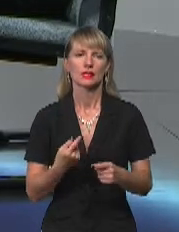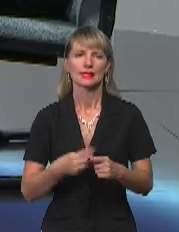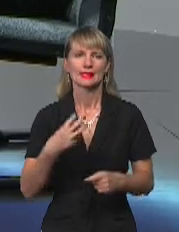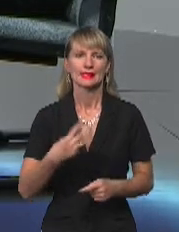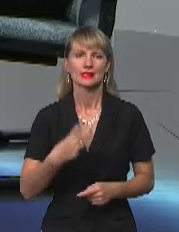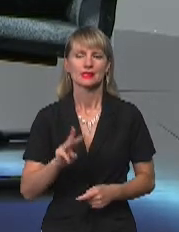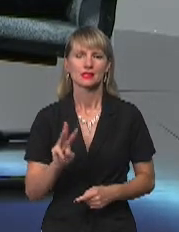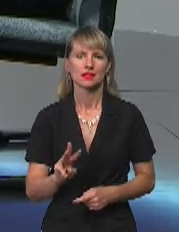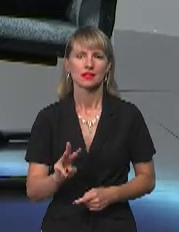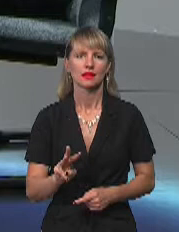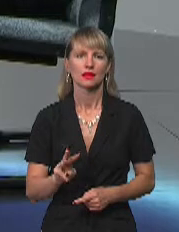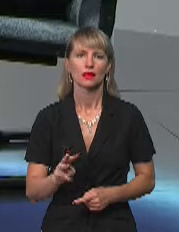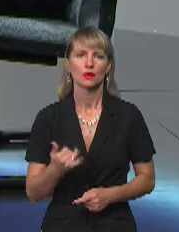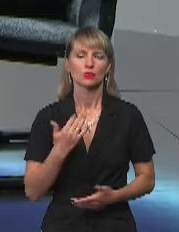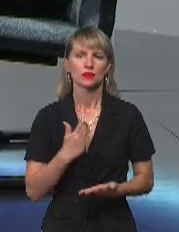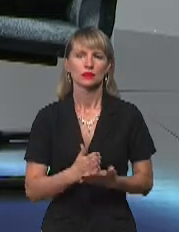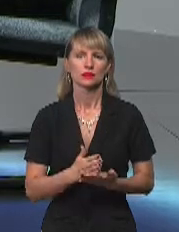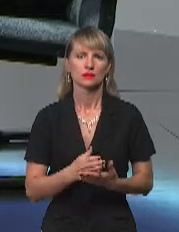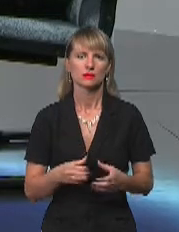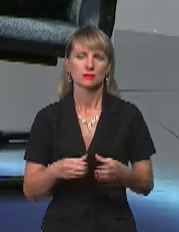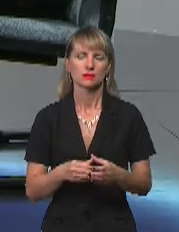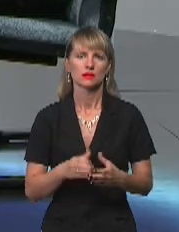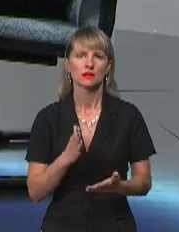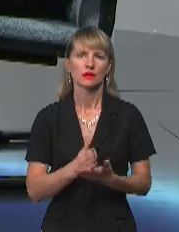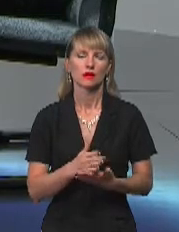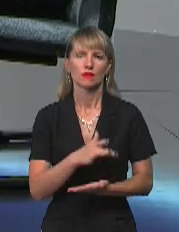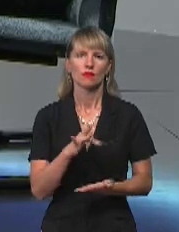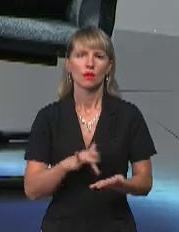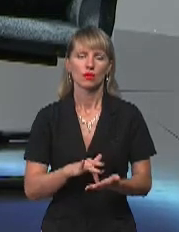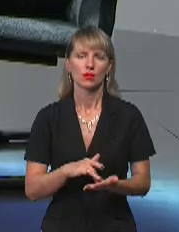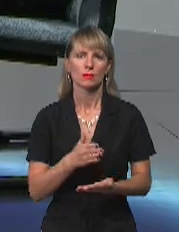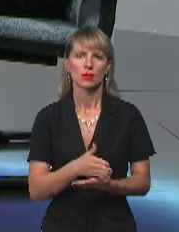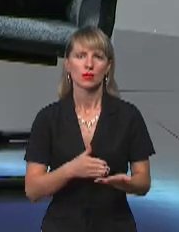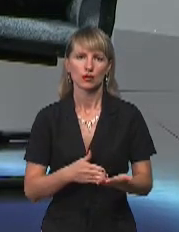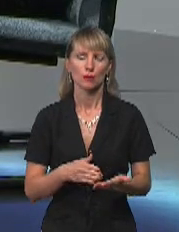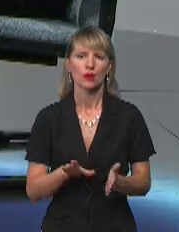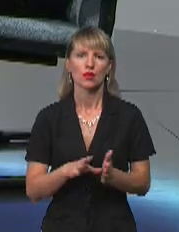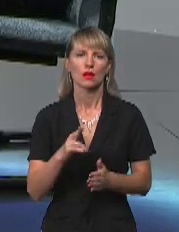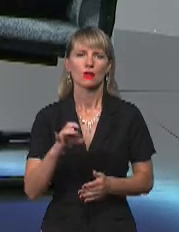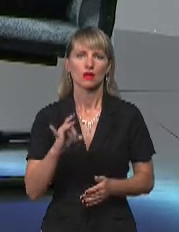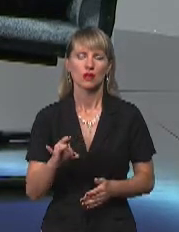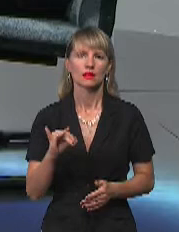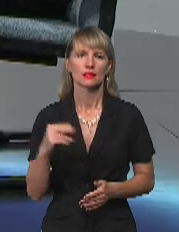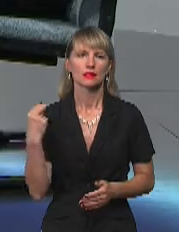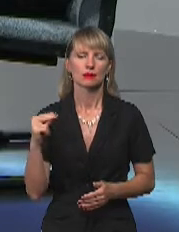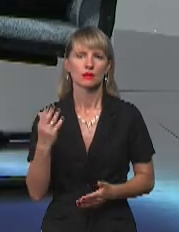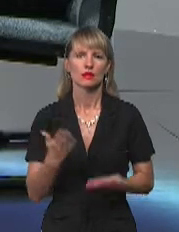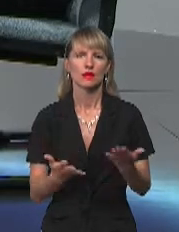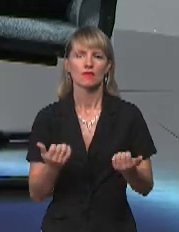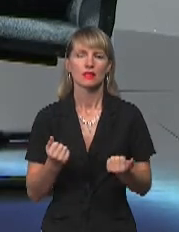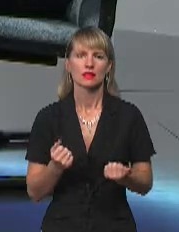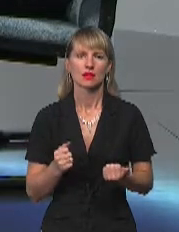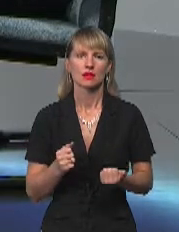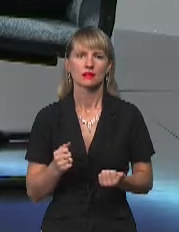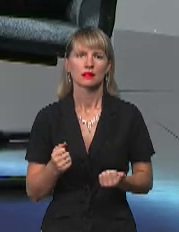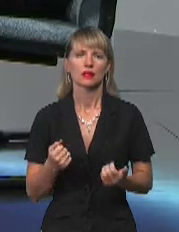30-33, у нас патрульні батальйони знаходяться місто Мелітополь, Бердянський, Нардар і Запоріжжя. Тому, якщо взяти за область, то